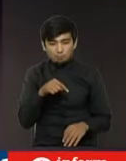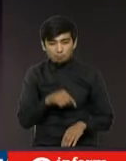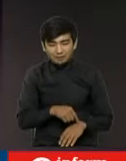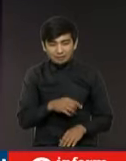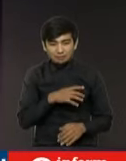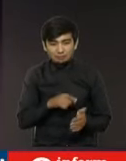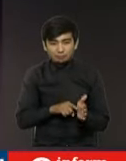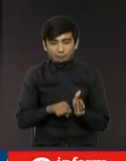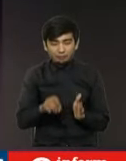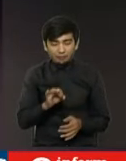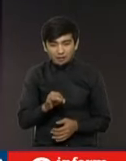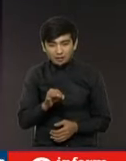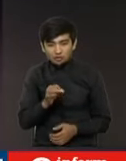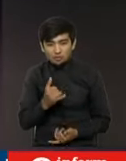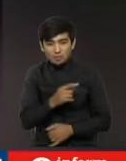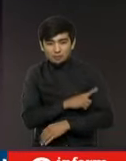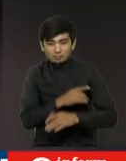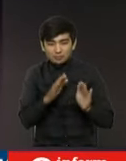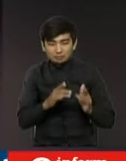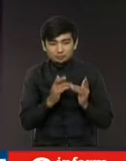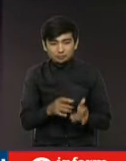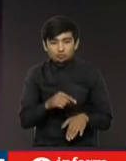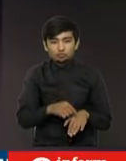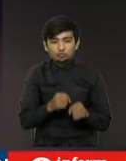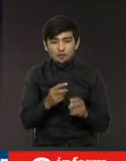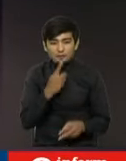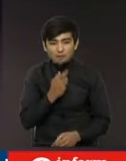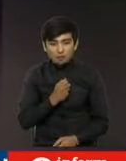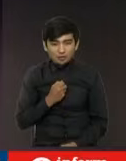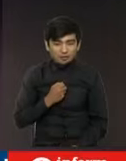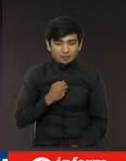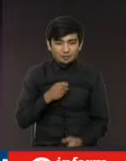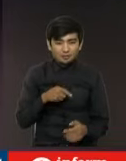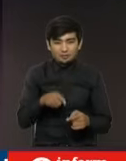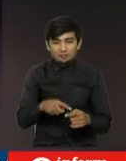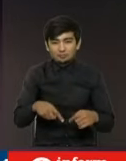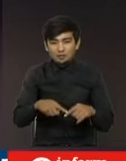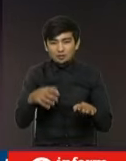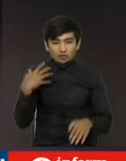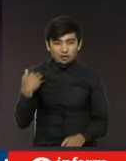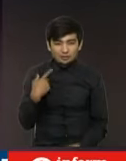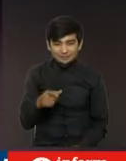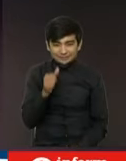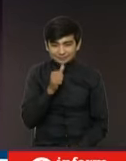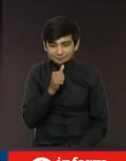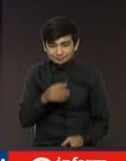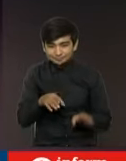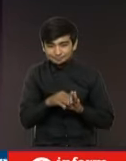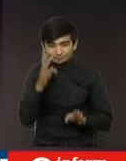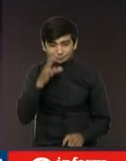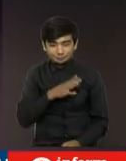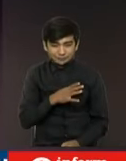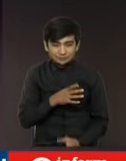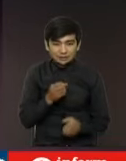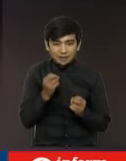аудандағы ауруханада ем алып жатыр. Жас жігіттің жағдайы қалай, әскери бөлім басшылығының осы оқиғаны жасырып қалуға тырысқаны рас па?